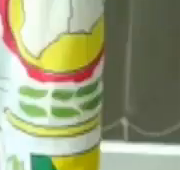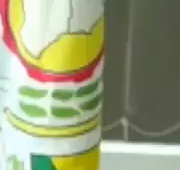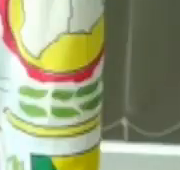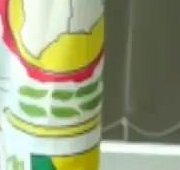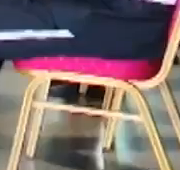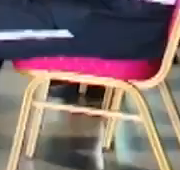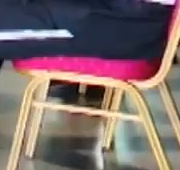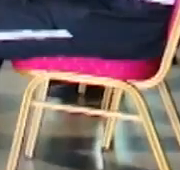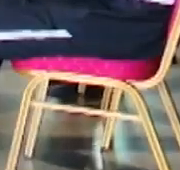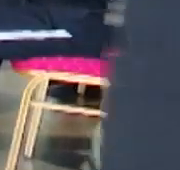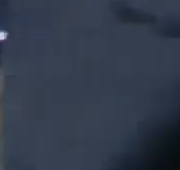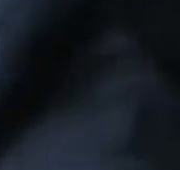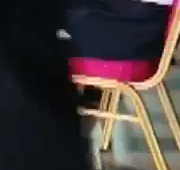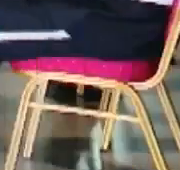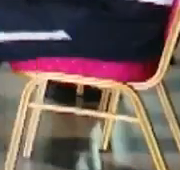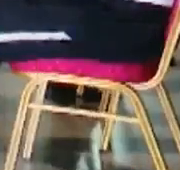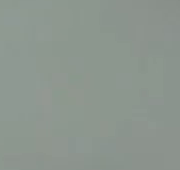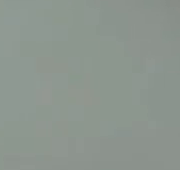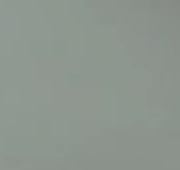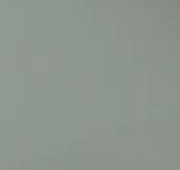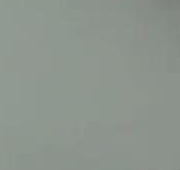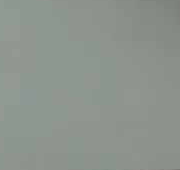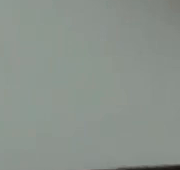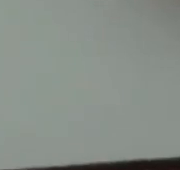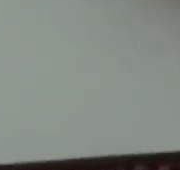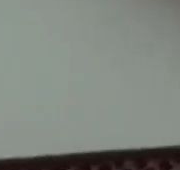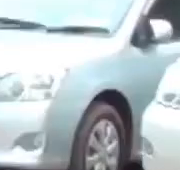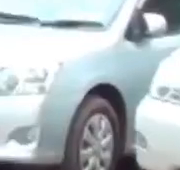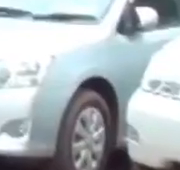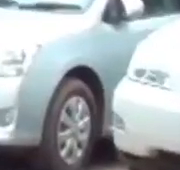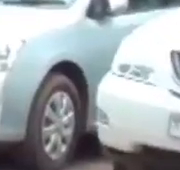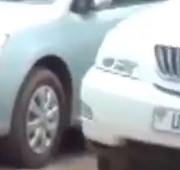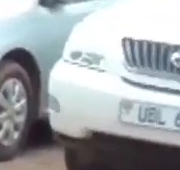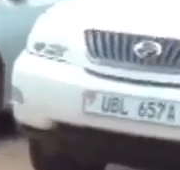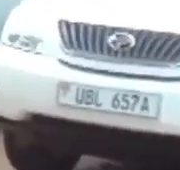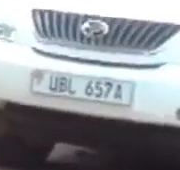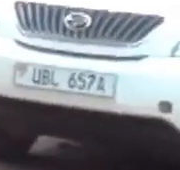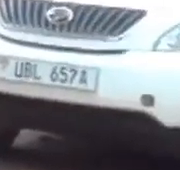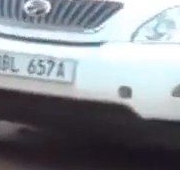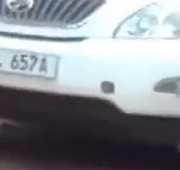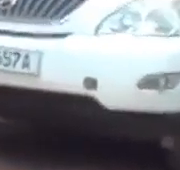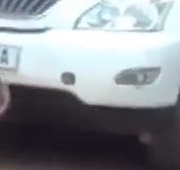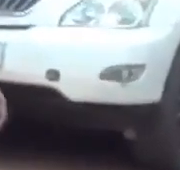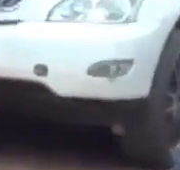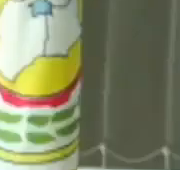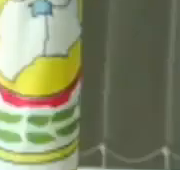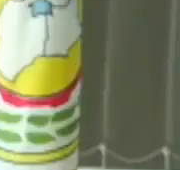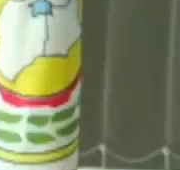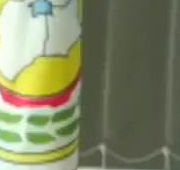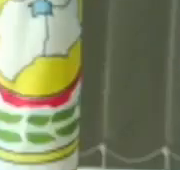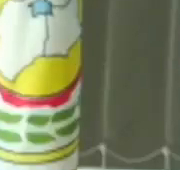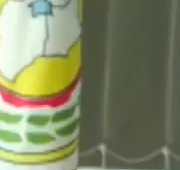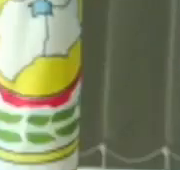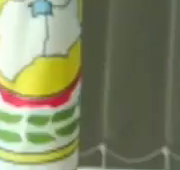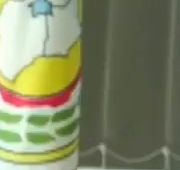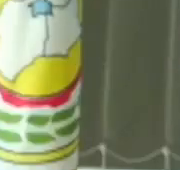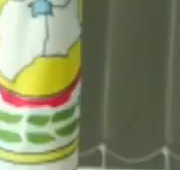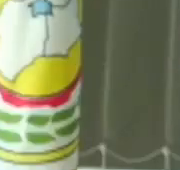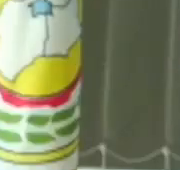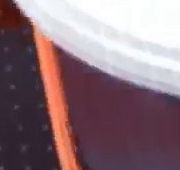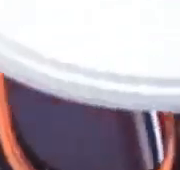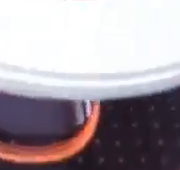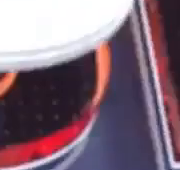Kuzika kubadde kwankya. Bamulekwa b'omulamuzi amoko baddukidde mu kkooti esalewo we balina okumuziika. Ja kulinda